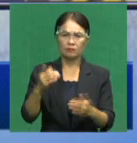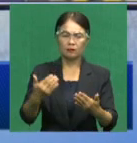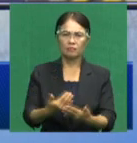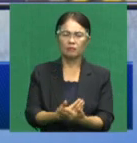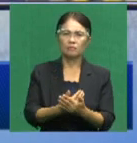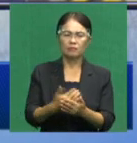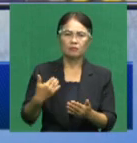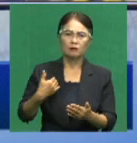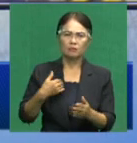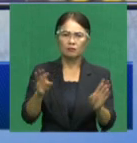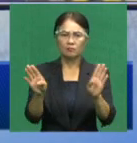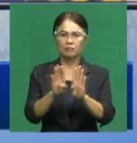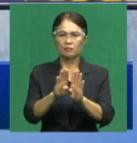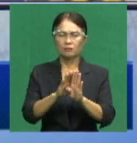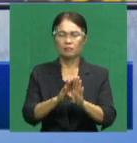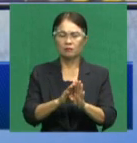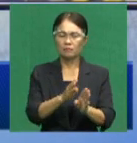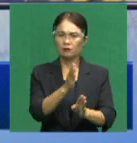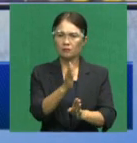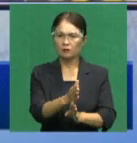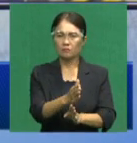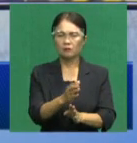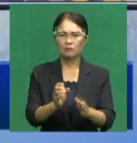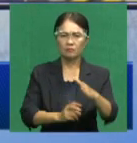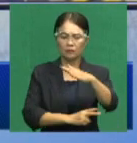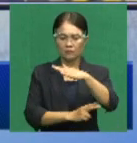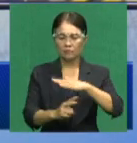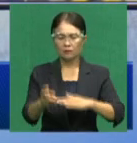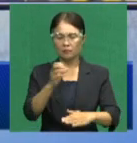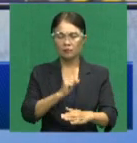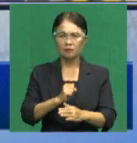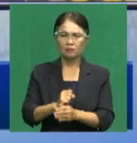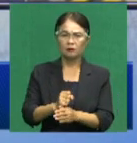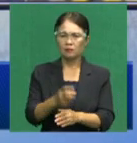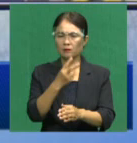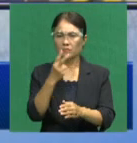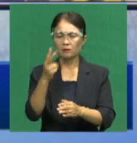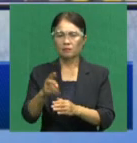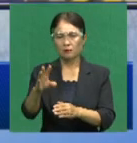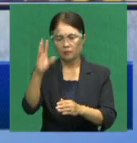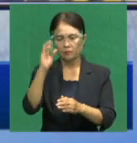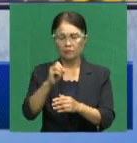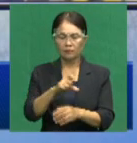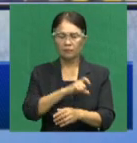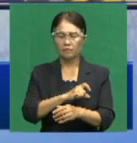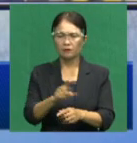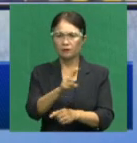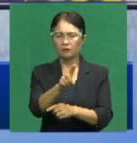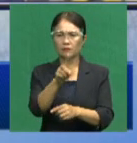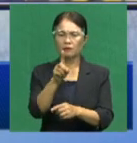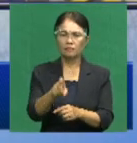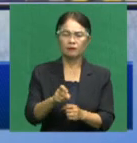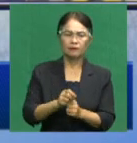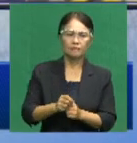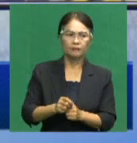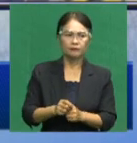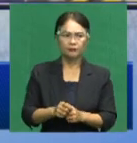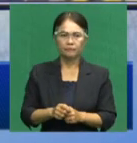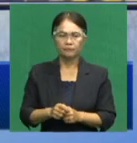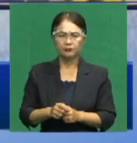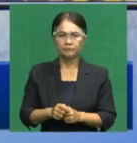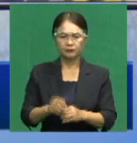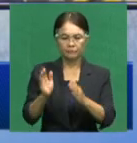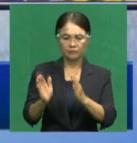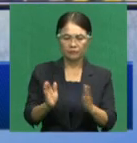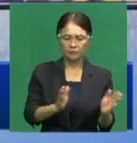ដោយសារតែមានការបិទមួយផ្នែកនៃស្ពានព្រះមនីវងចាស់អញ្ចឹងបើតាមការសង្កេតមើលរបស់លោកសោភ័ណ្ឌតើតើមកពី